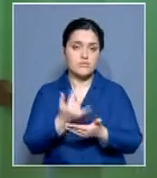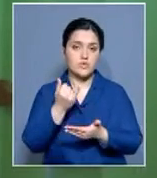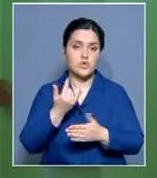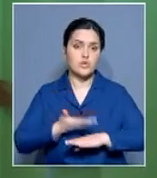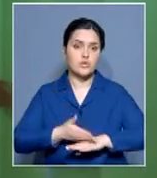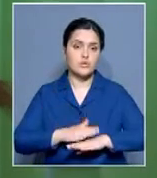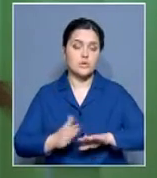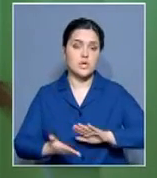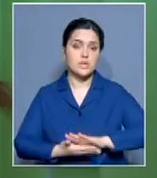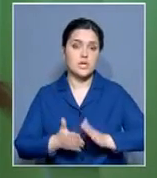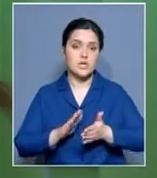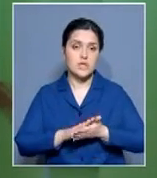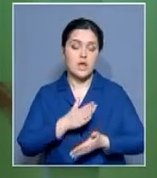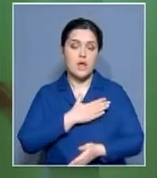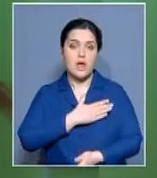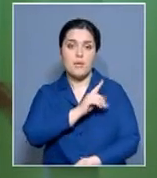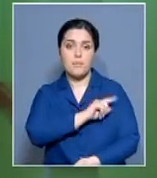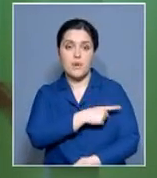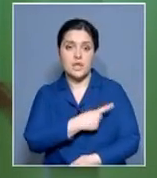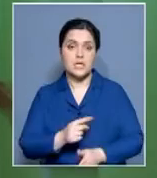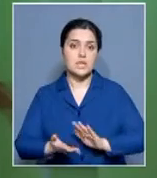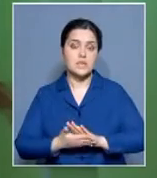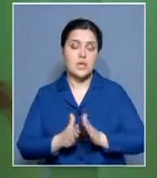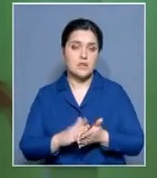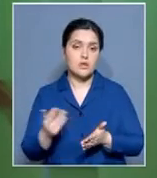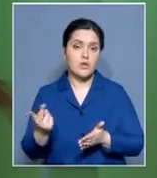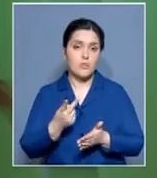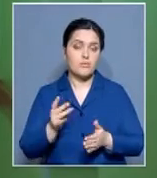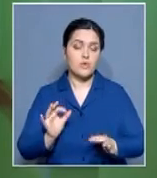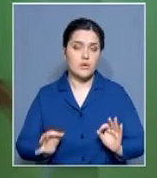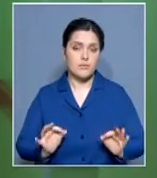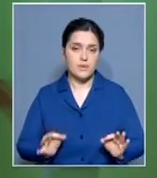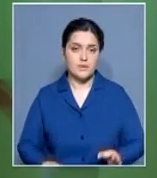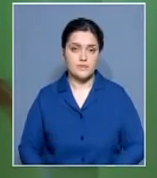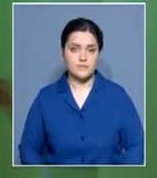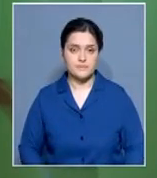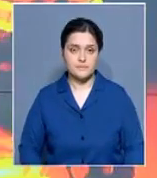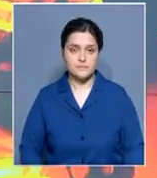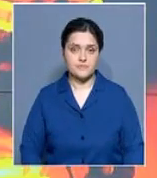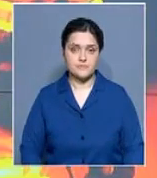отделение нашей больницы. Состояние обоих больных стабильное.